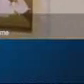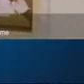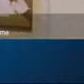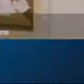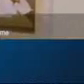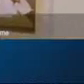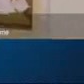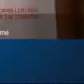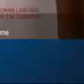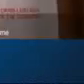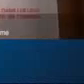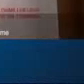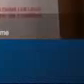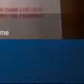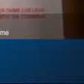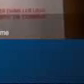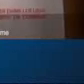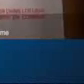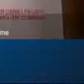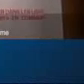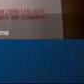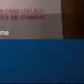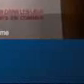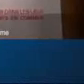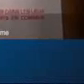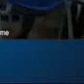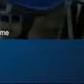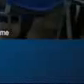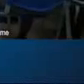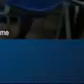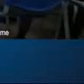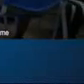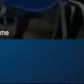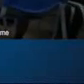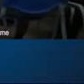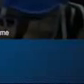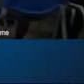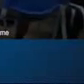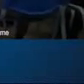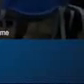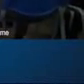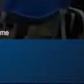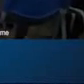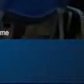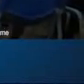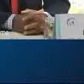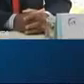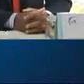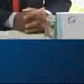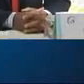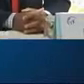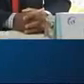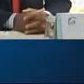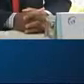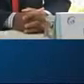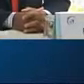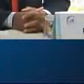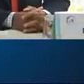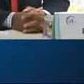La politique nationale de lutte contre le tabagisme en phase de validation. Le gouvernement, vous le savez, fait de la lutte contre